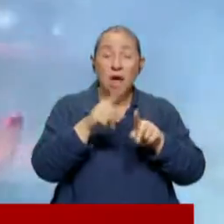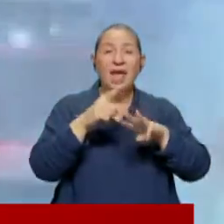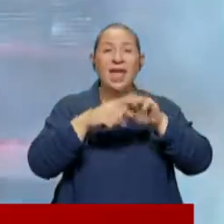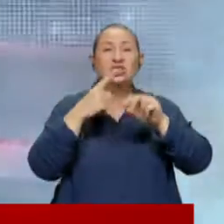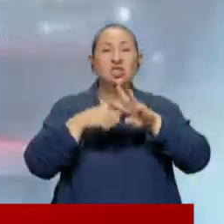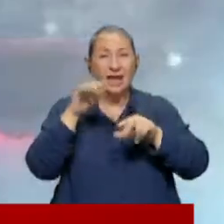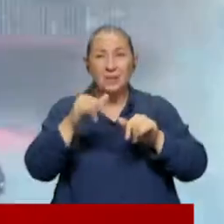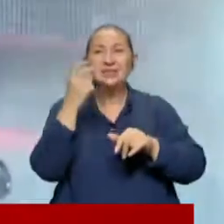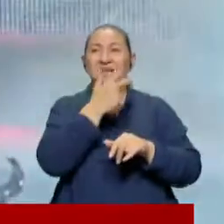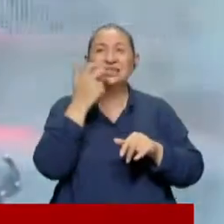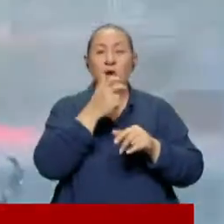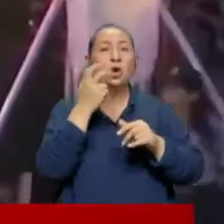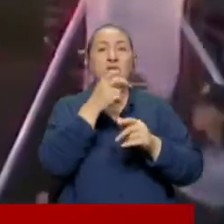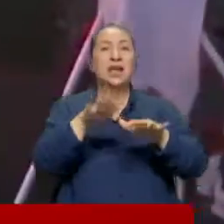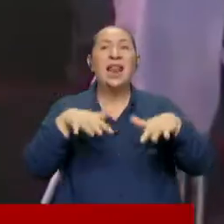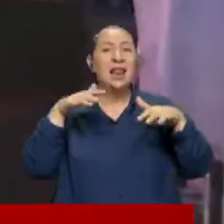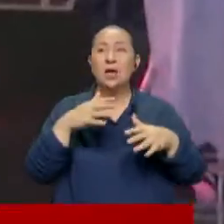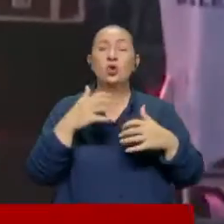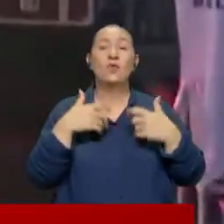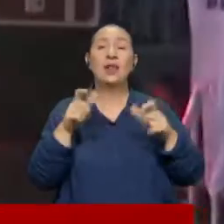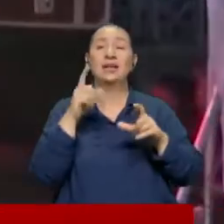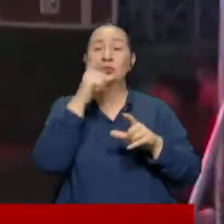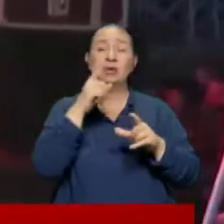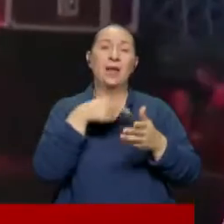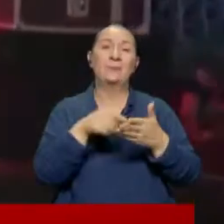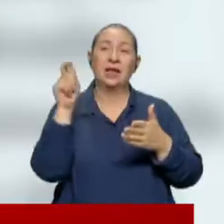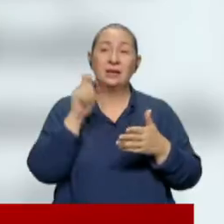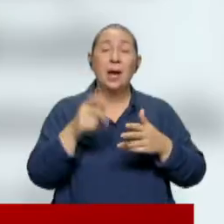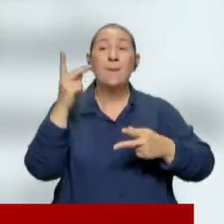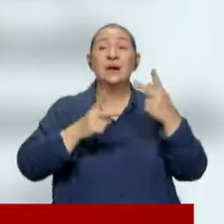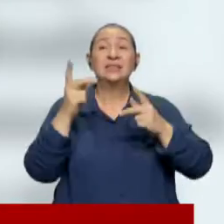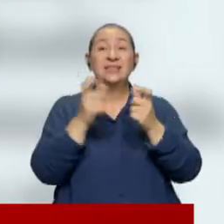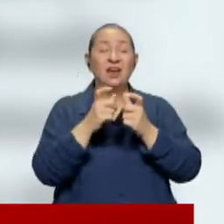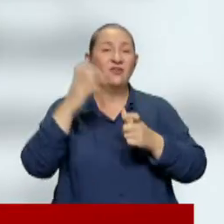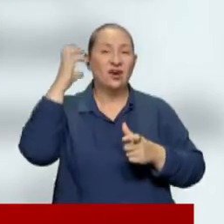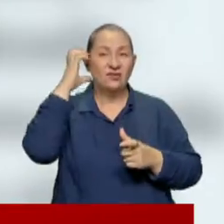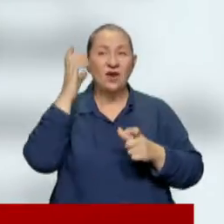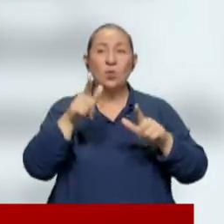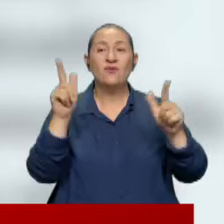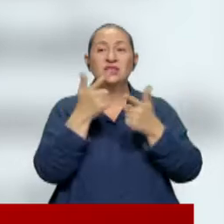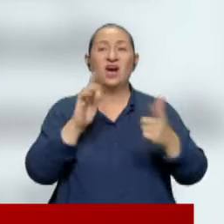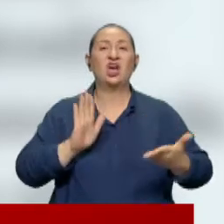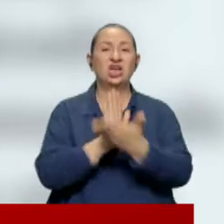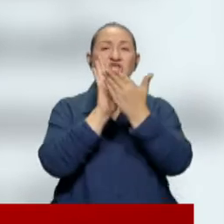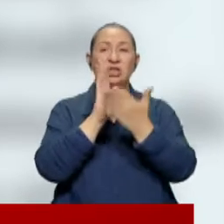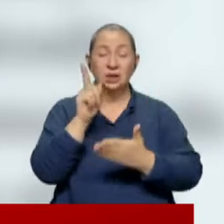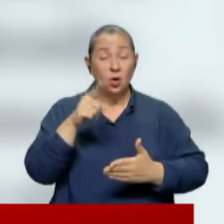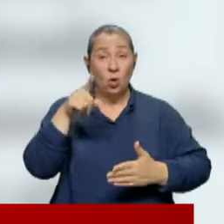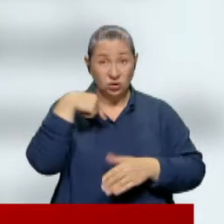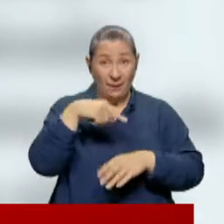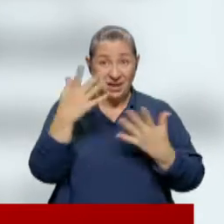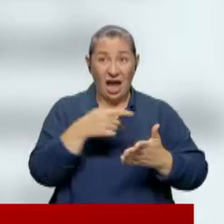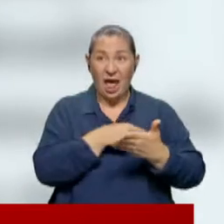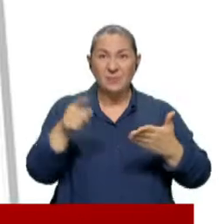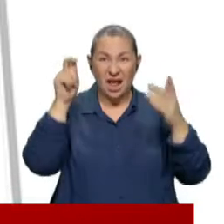Ece Seçkin gibi sanatçıların konserleri güvenlik gerekçesiyle iptal edilmiştir bazı dernek ve Vakıflar festivale karşı çıkmıştı o